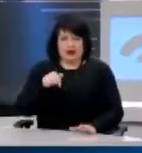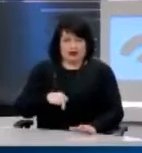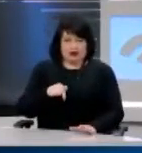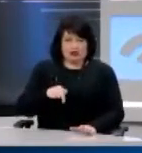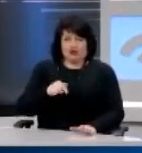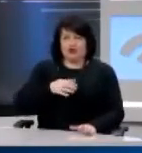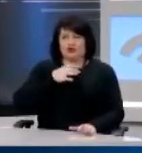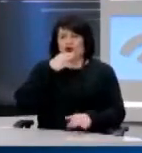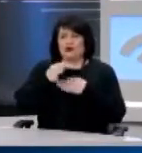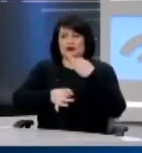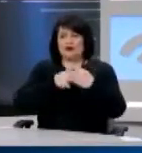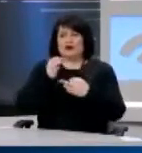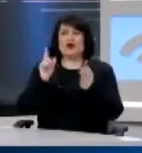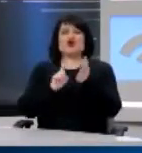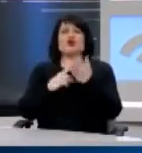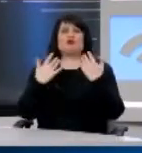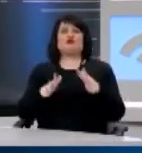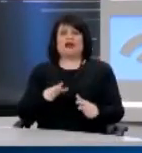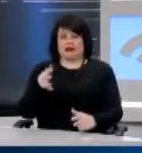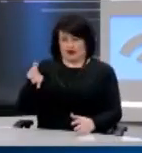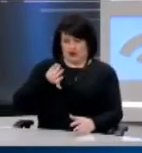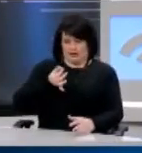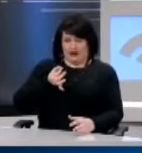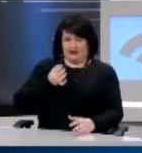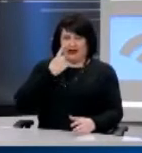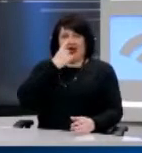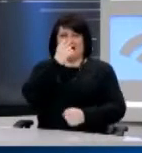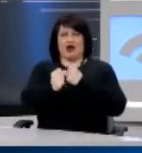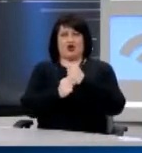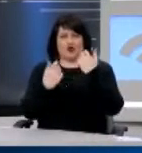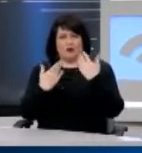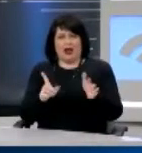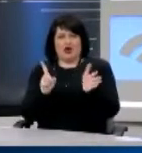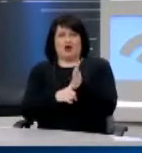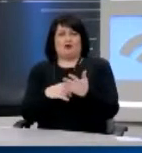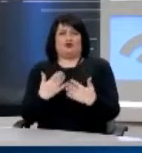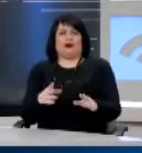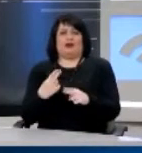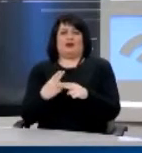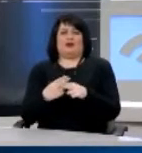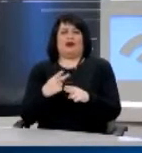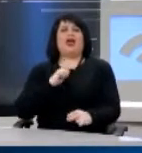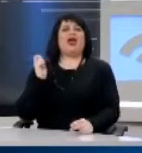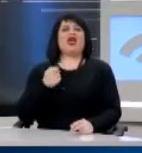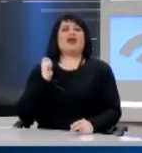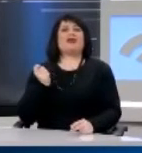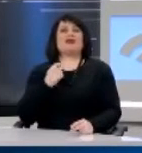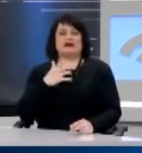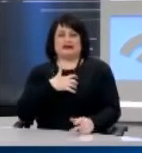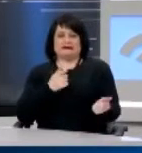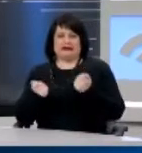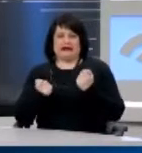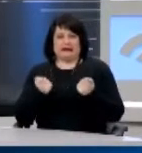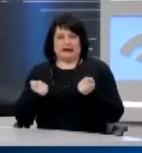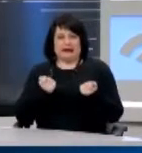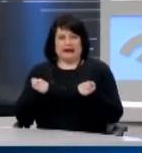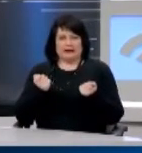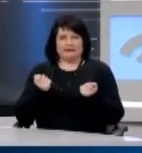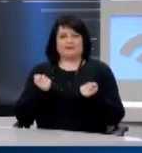έχει γίνει νόμος του κράτους εδώ και ένα χρόνο. Και αναφέρομαι στην εθνική στρατηγική για